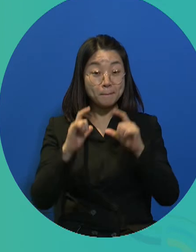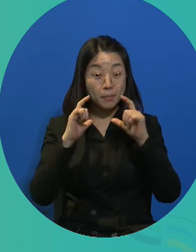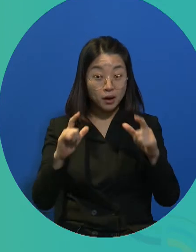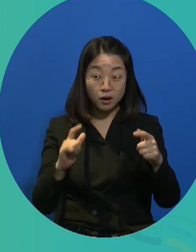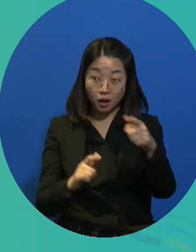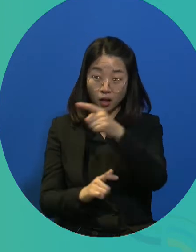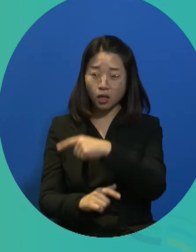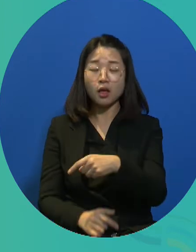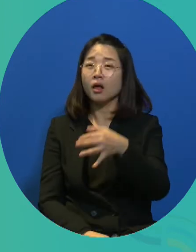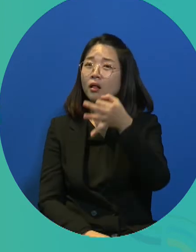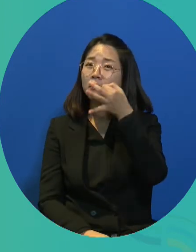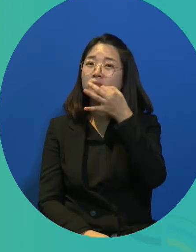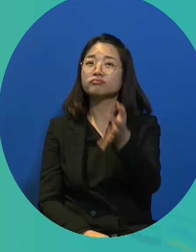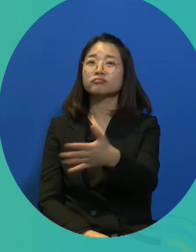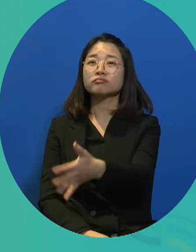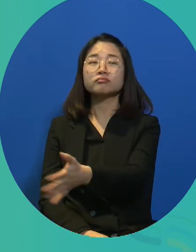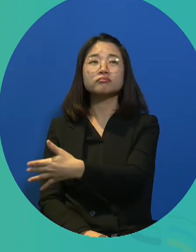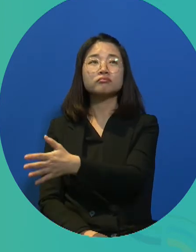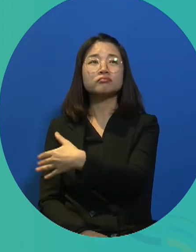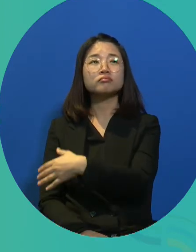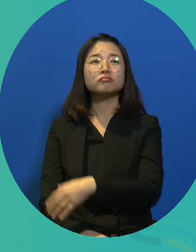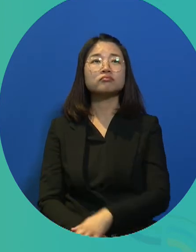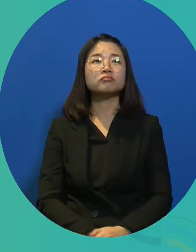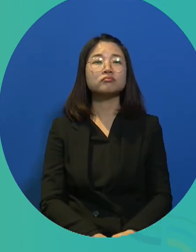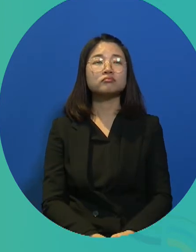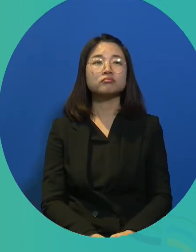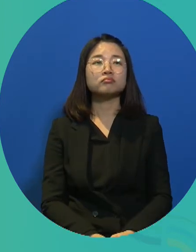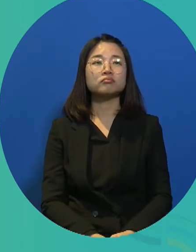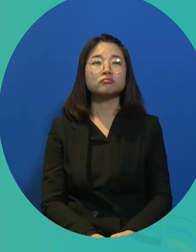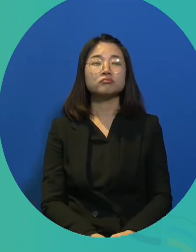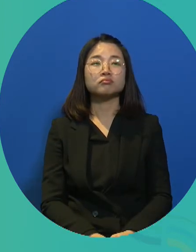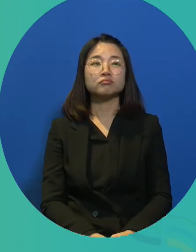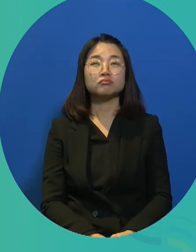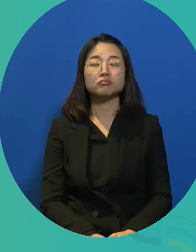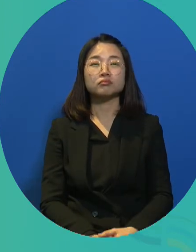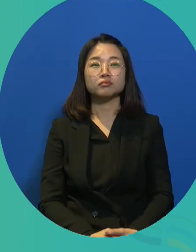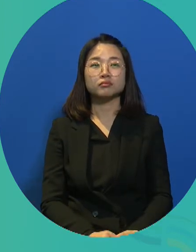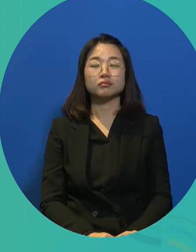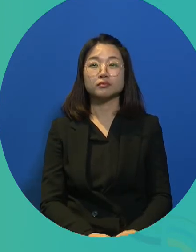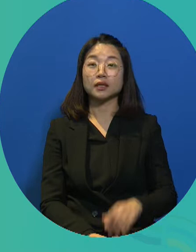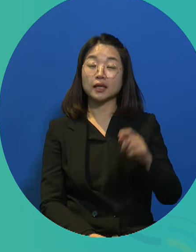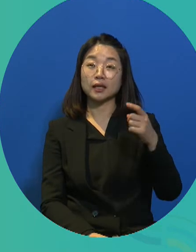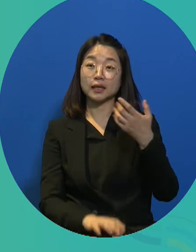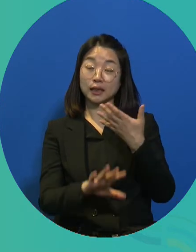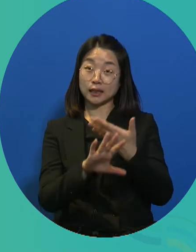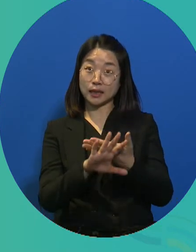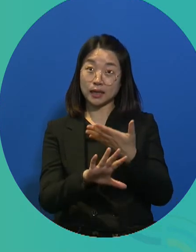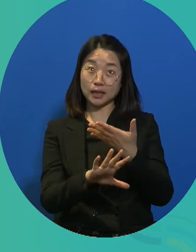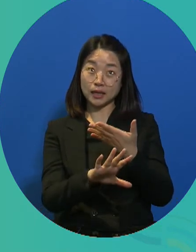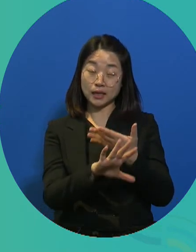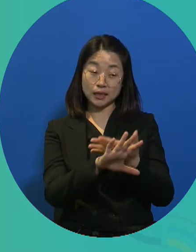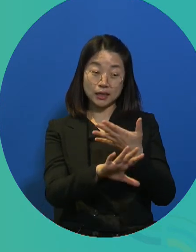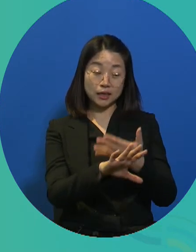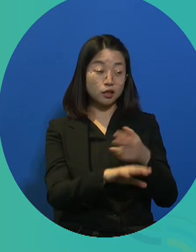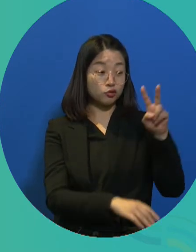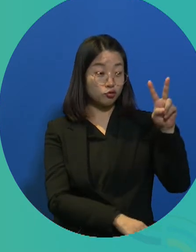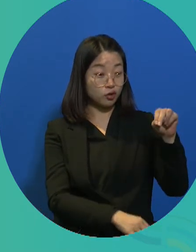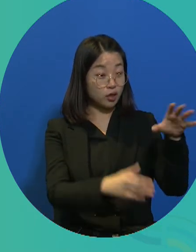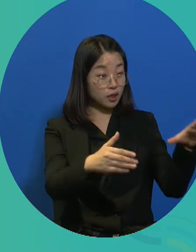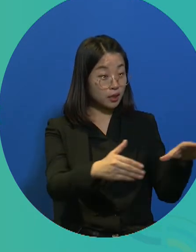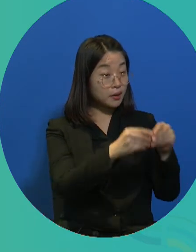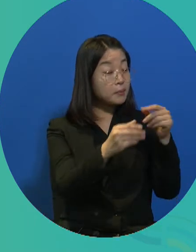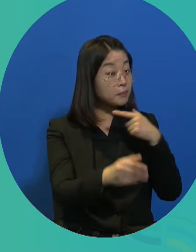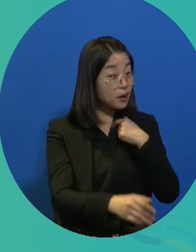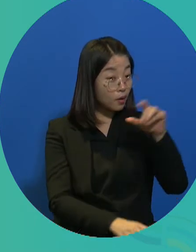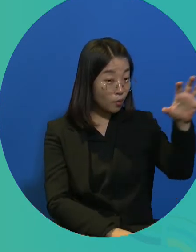사법부에서 UN CRPD는 아직 이루어진 바가 없지만 다른 유엔 조약기구의 선택